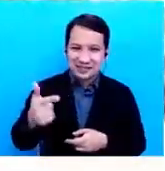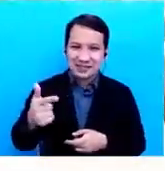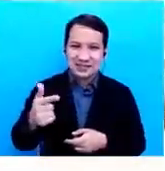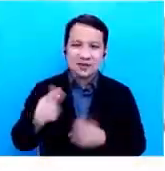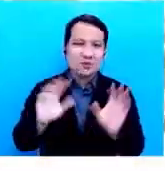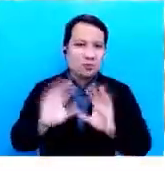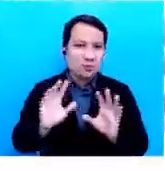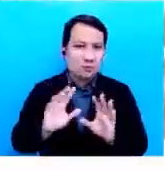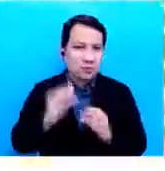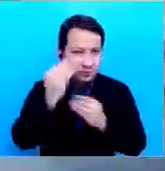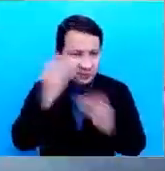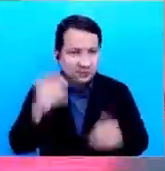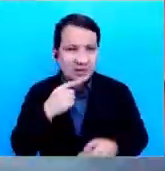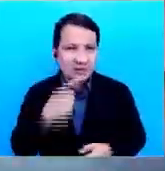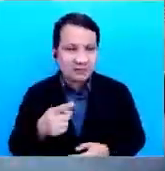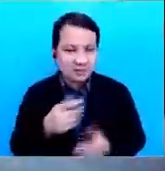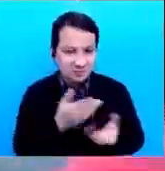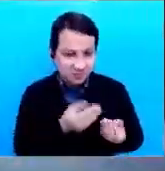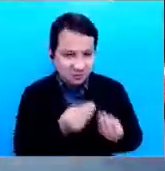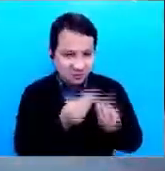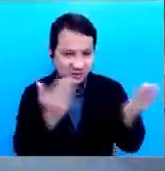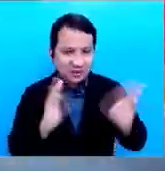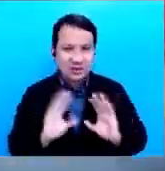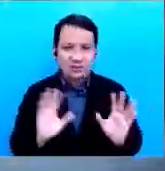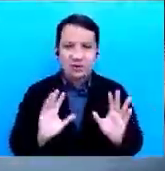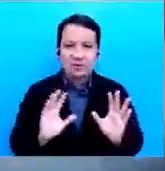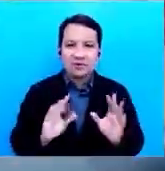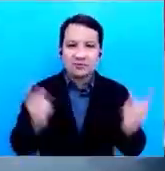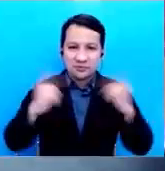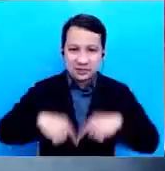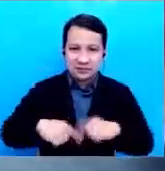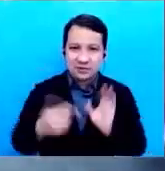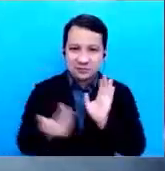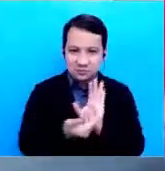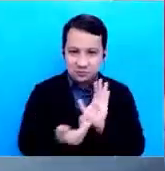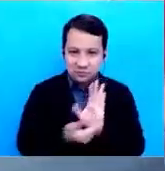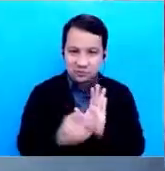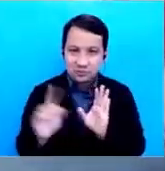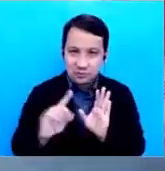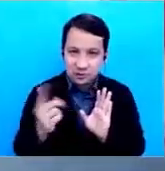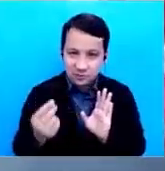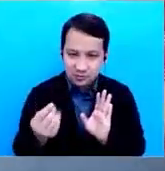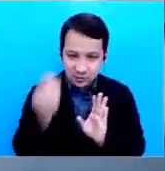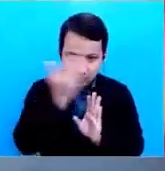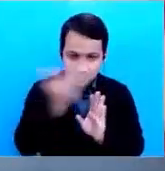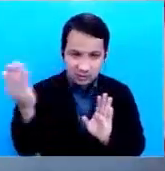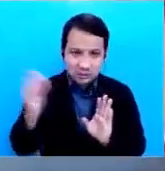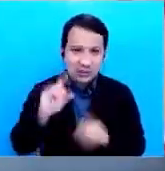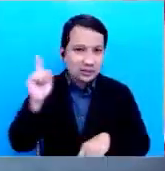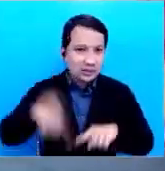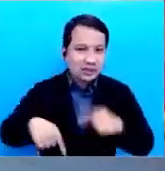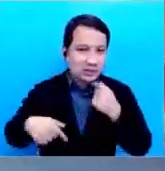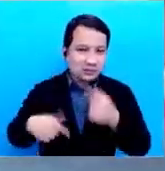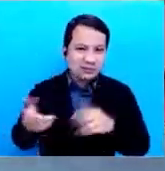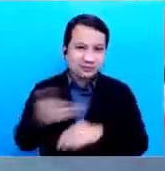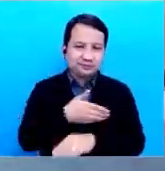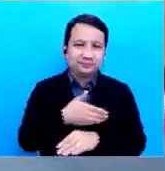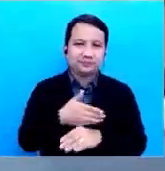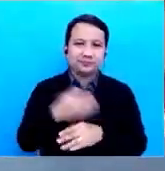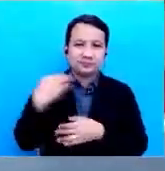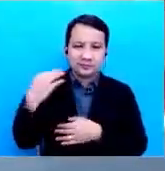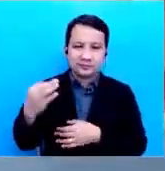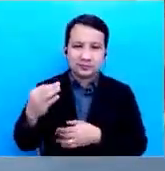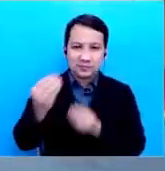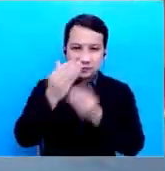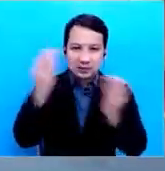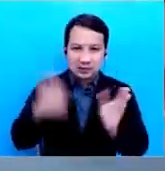sa mga politiko na liligaw sa kanila. Kailangan daw humingi ng pruweba kung anong ginawa nila lalo na noong hindi pa sila kandidato. Kasunod dito ay binida